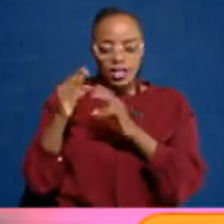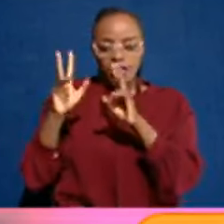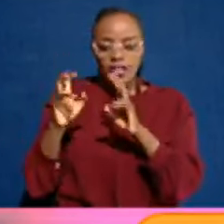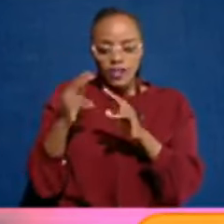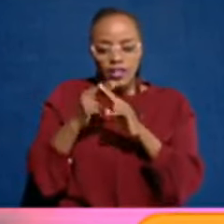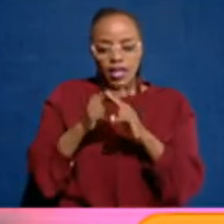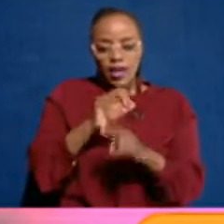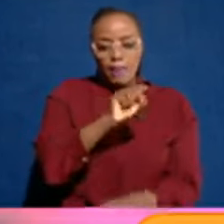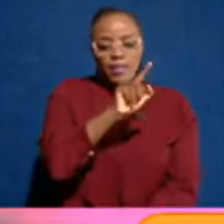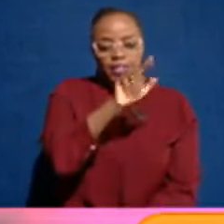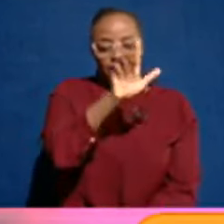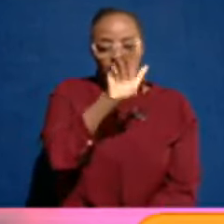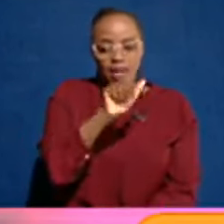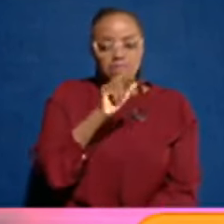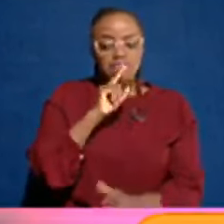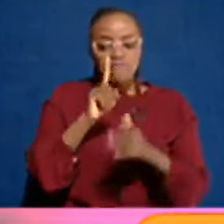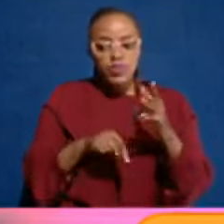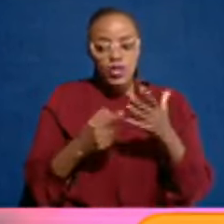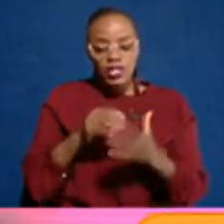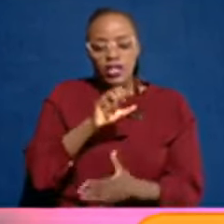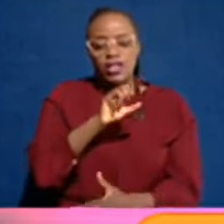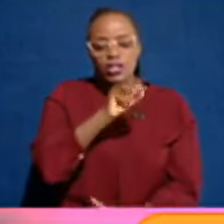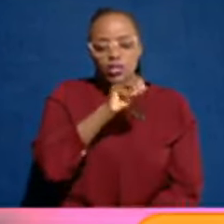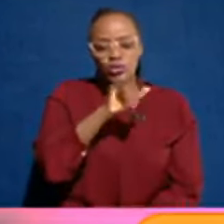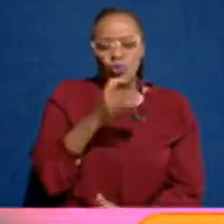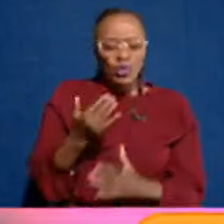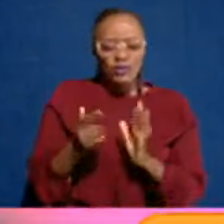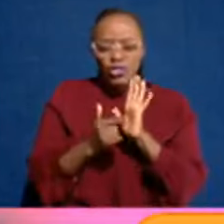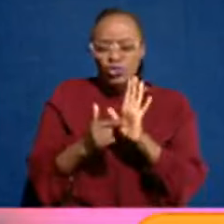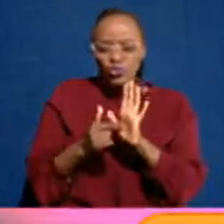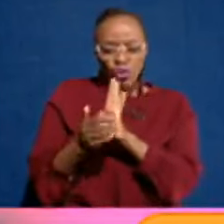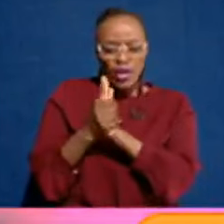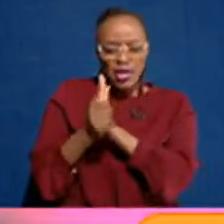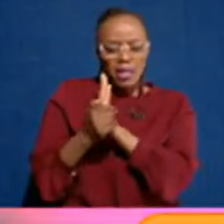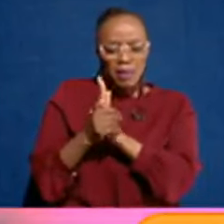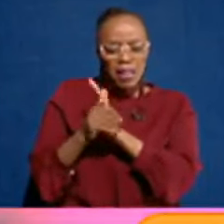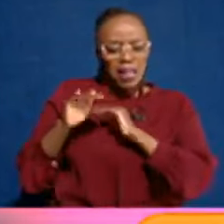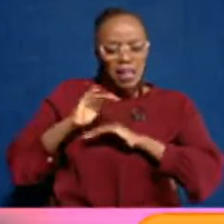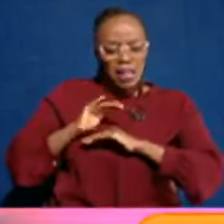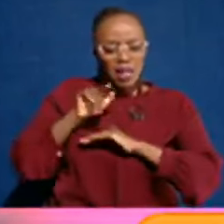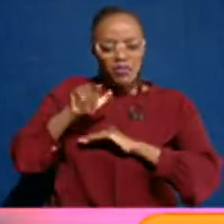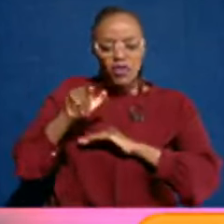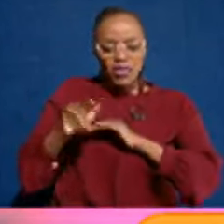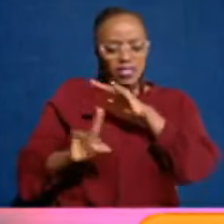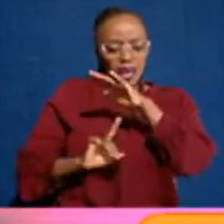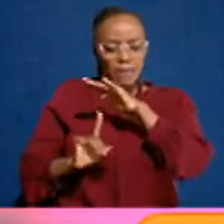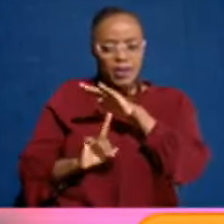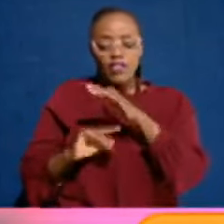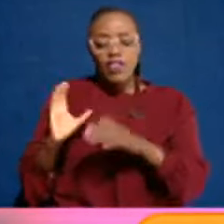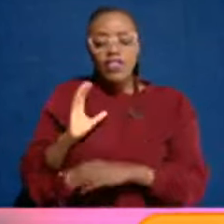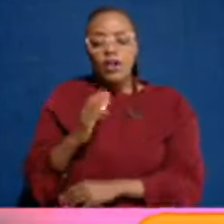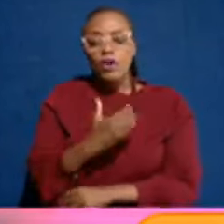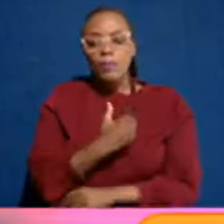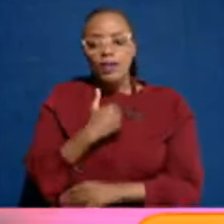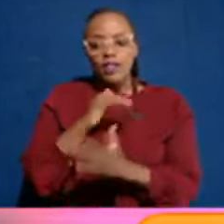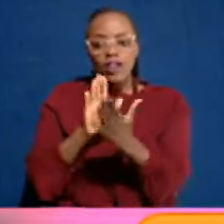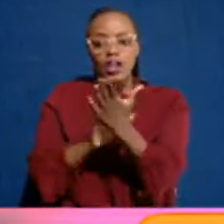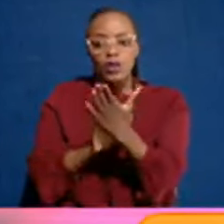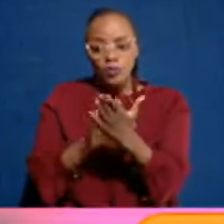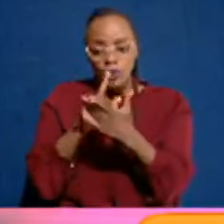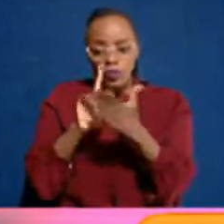Langat. Kamati hiyo ikisema kwamba Soi hakuonyesha weledi wa kutosha wa majukumu ya wizara hiyo. Kamati hiyo hata hivyo imependekeza